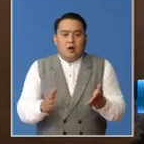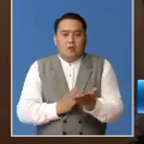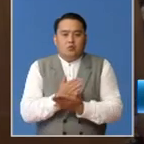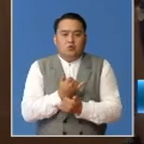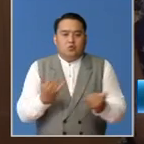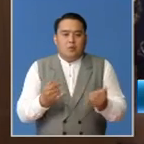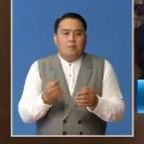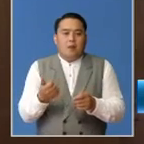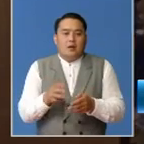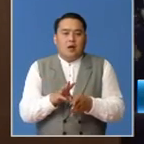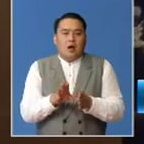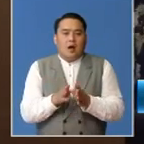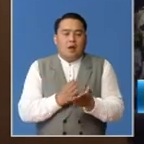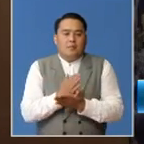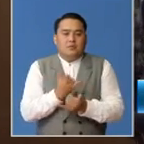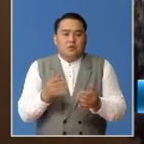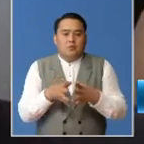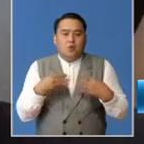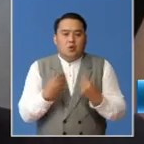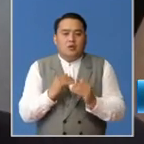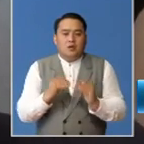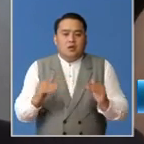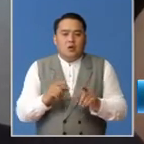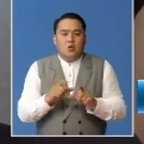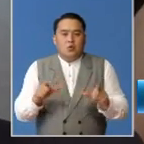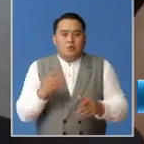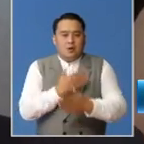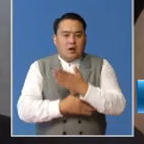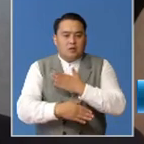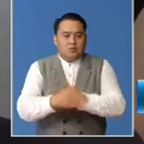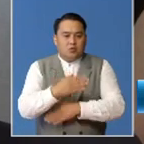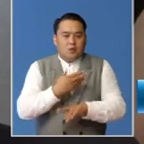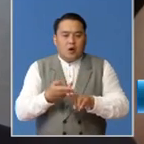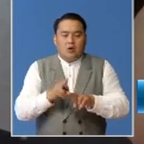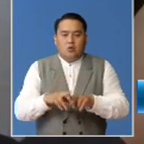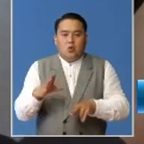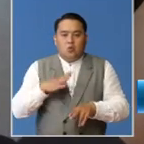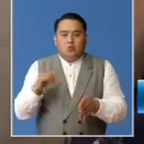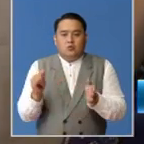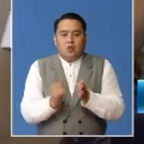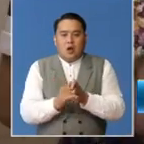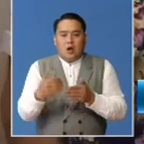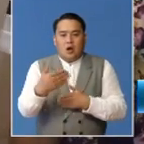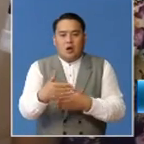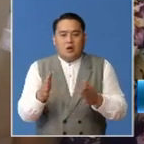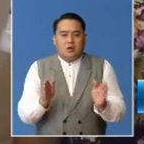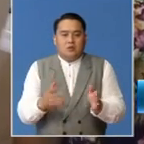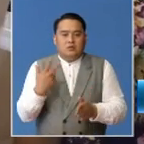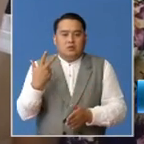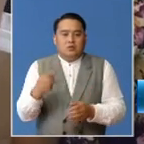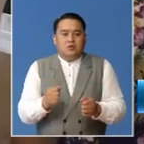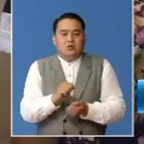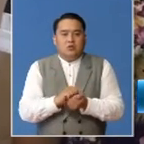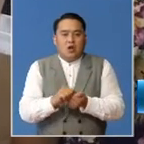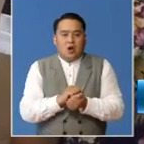обслуживания малообеспеченных и многодетных семей, а также для людей с ограниченными возможностями. Установлены здесь 3 новых стиральных